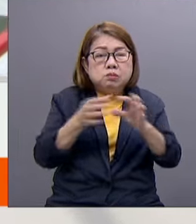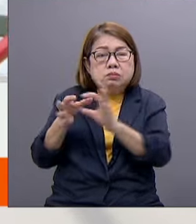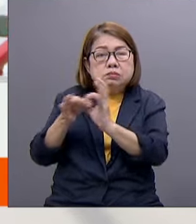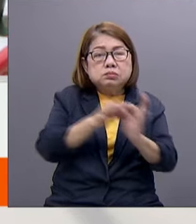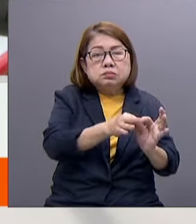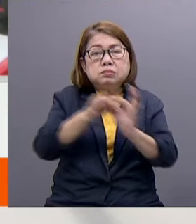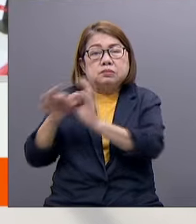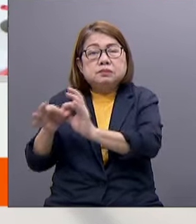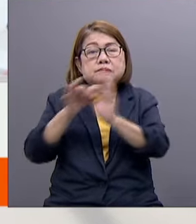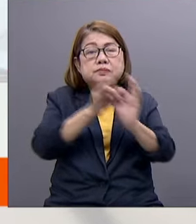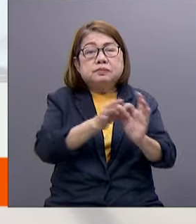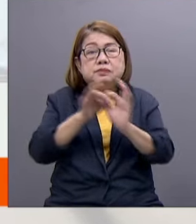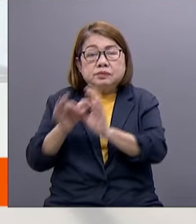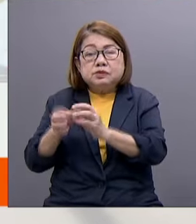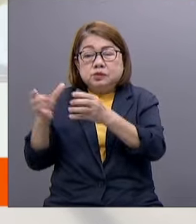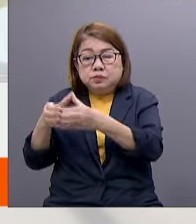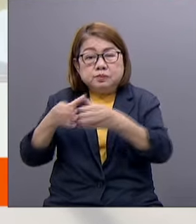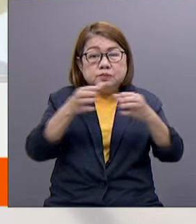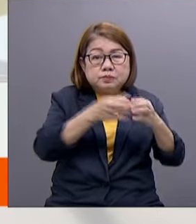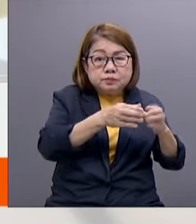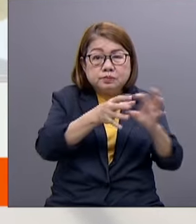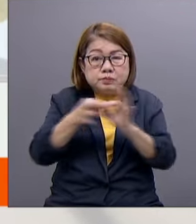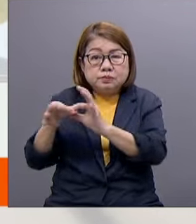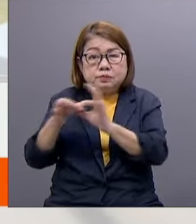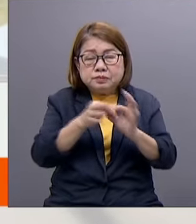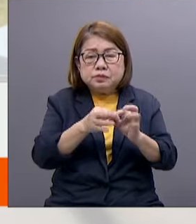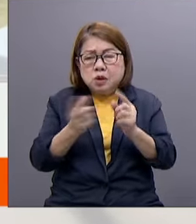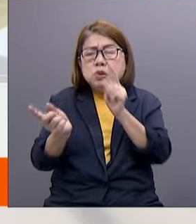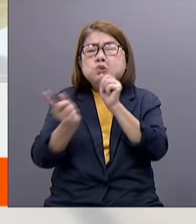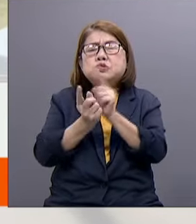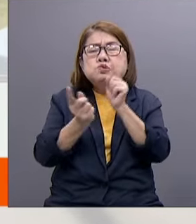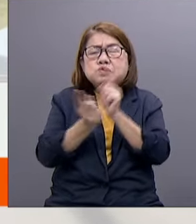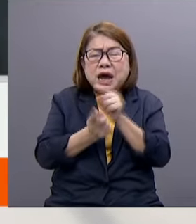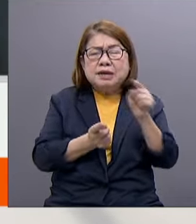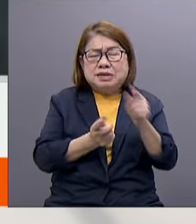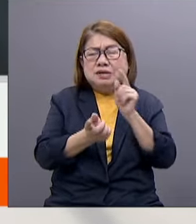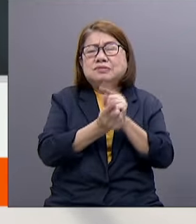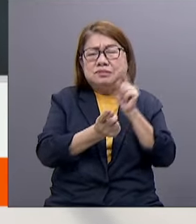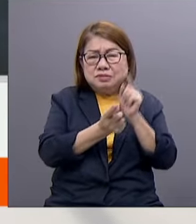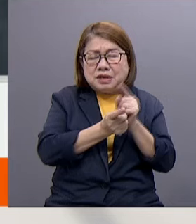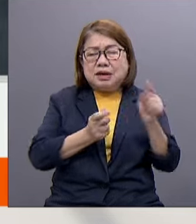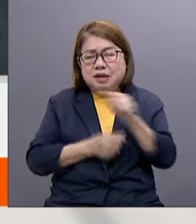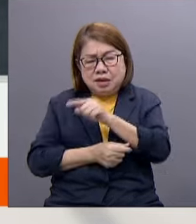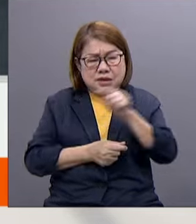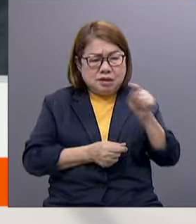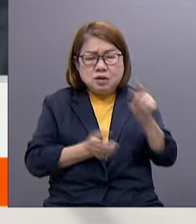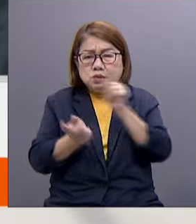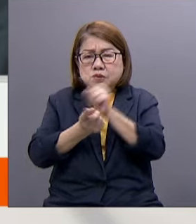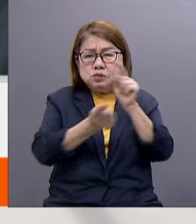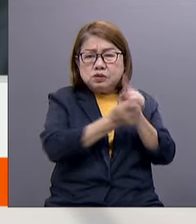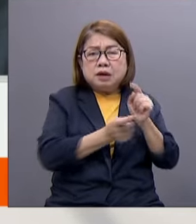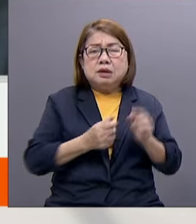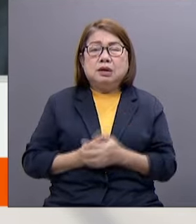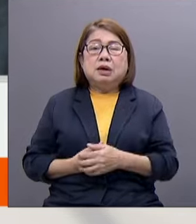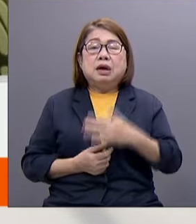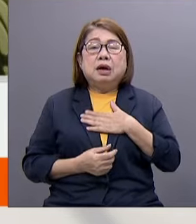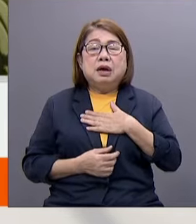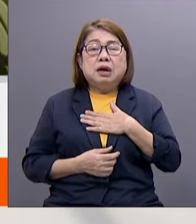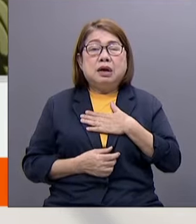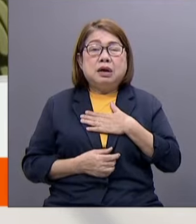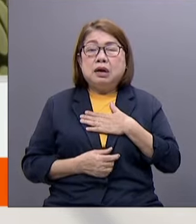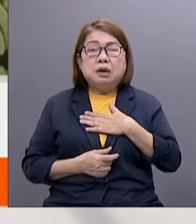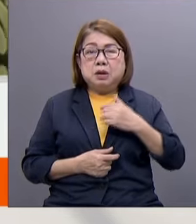เหมือนกับว่าเขาก็รู้จักกันมากันอะไรอย่างนี้นะเราไม่ได้ยืนยัน